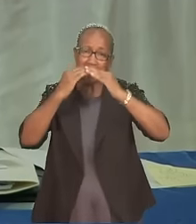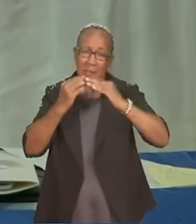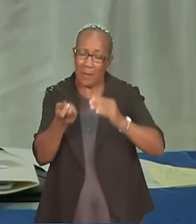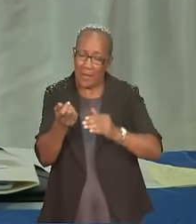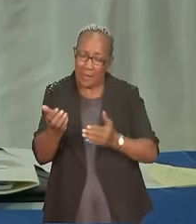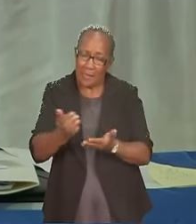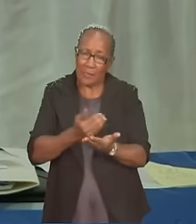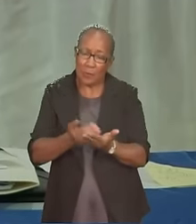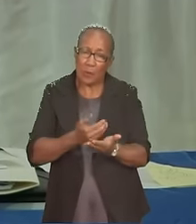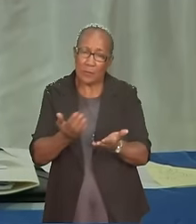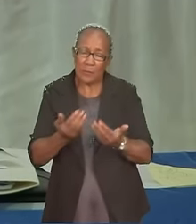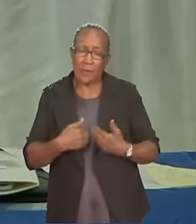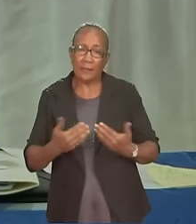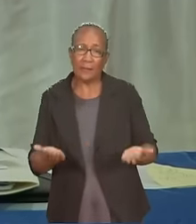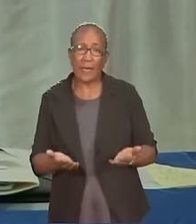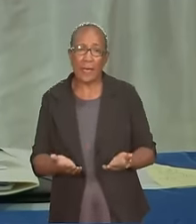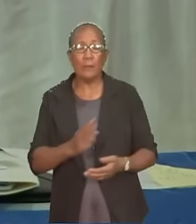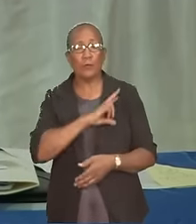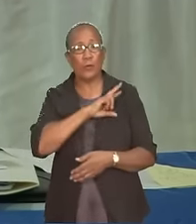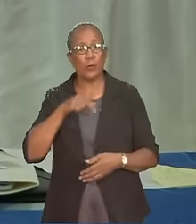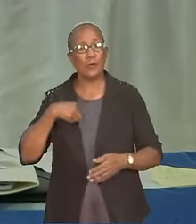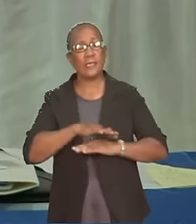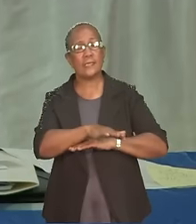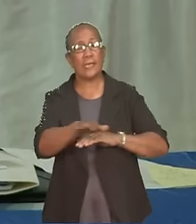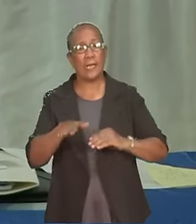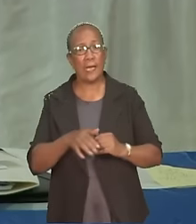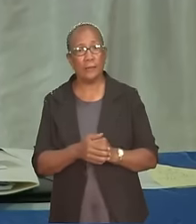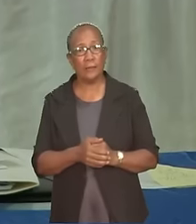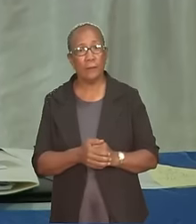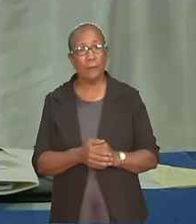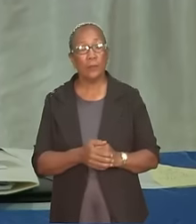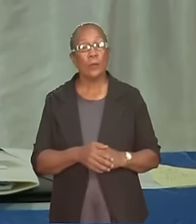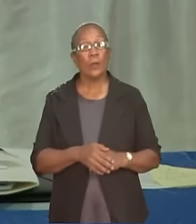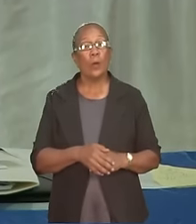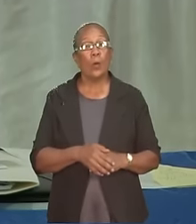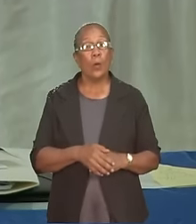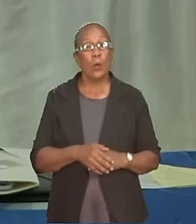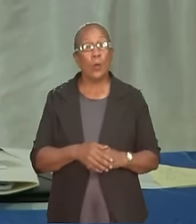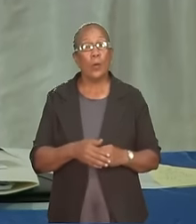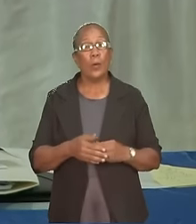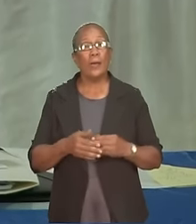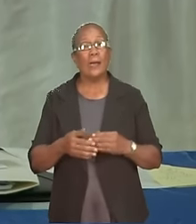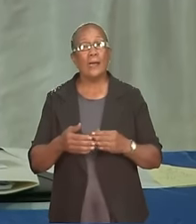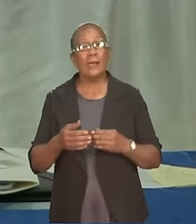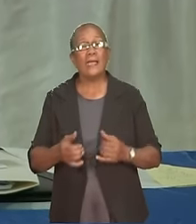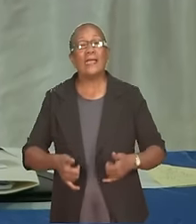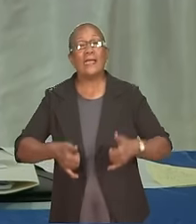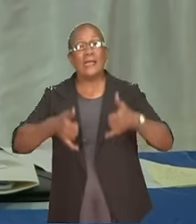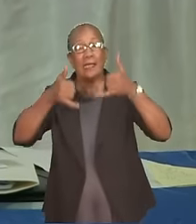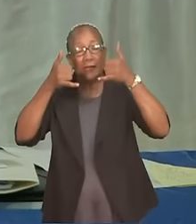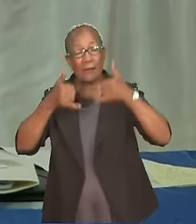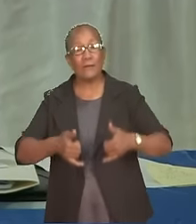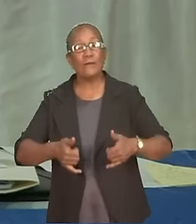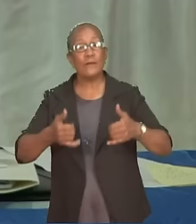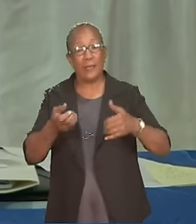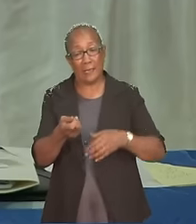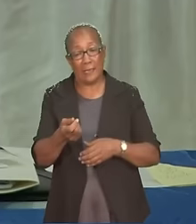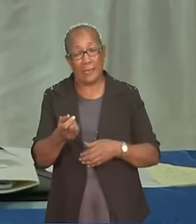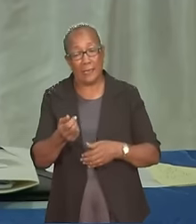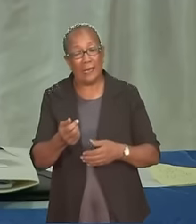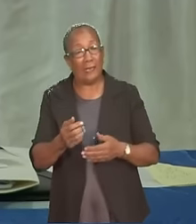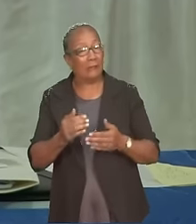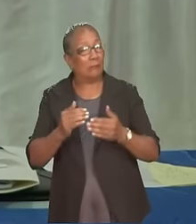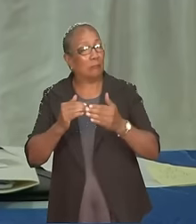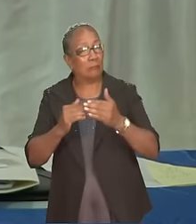halen. Voor ons als land. We lopen enorm veel inkomsten mis.